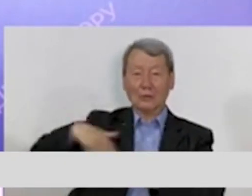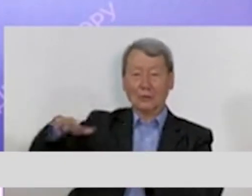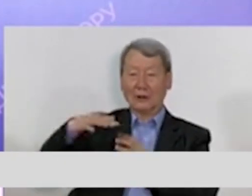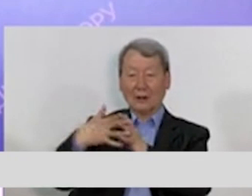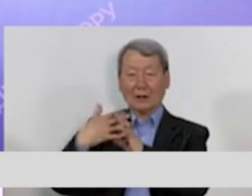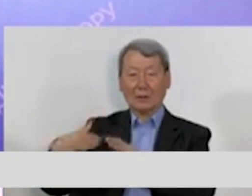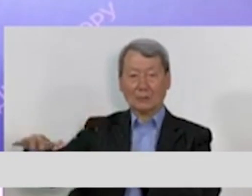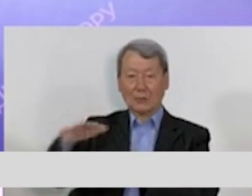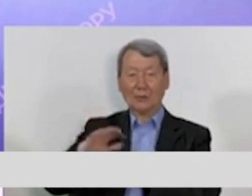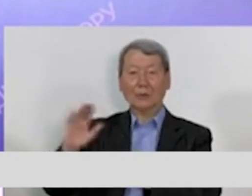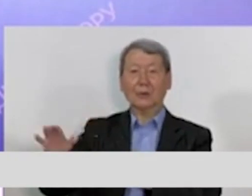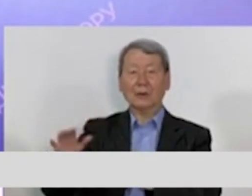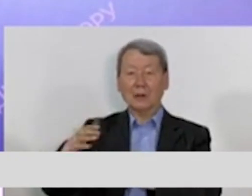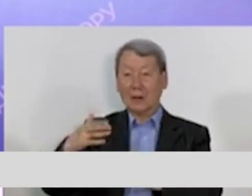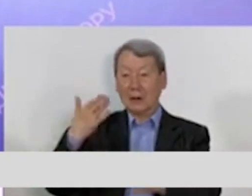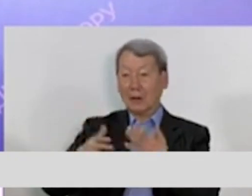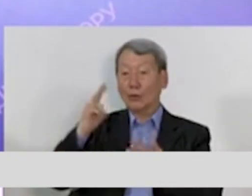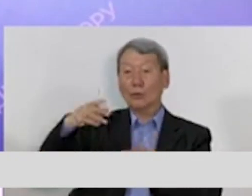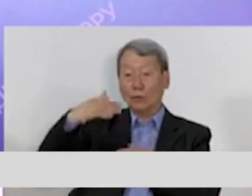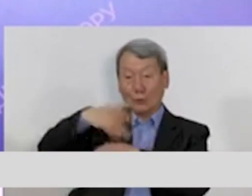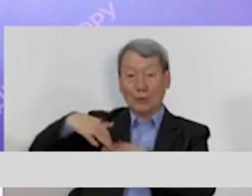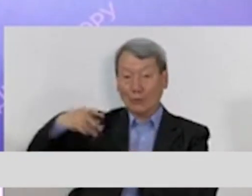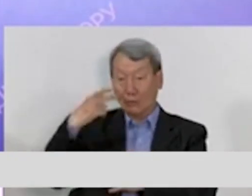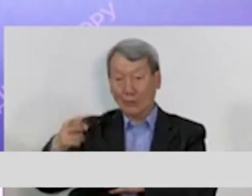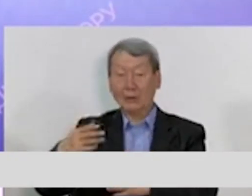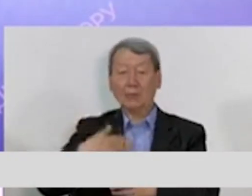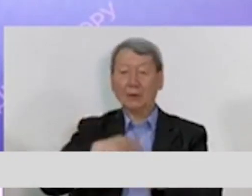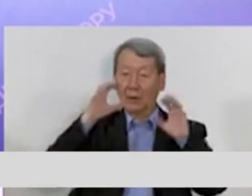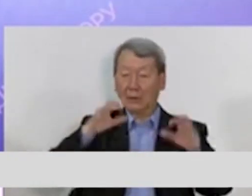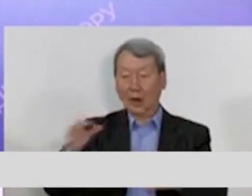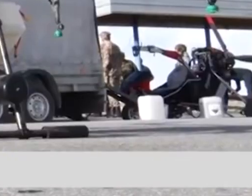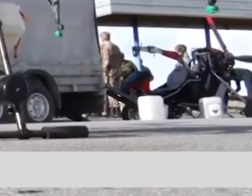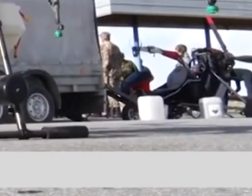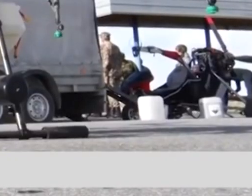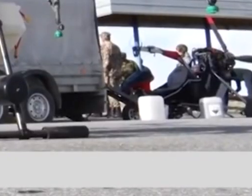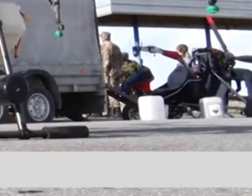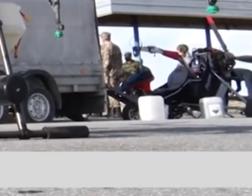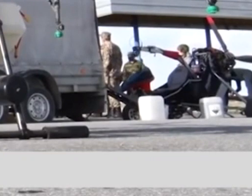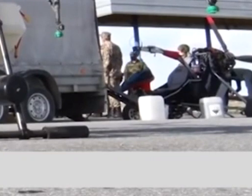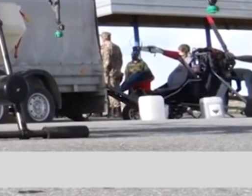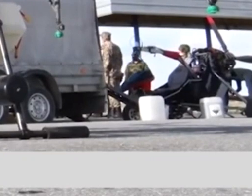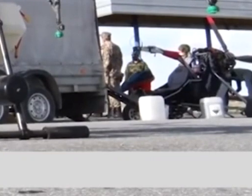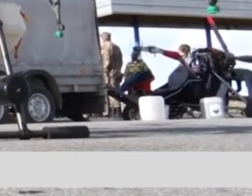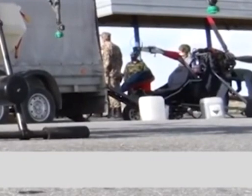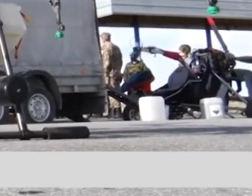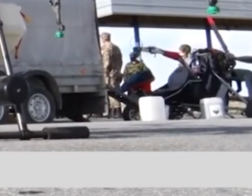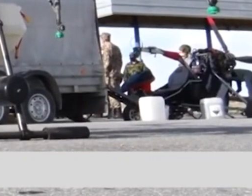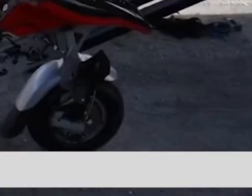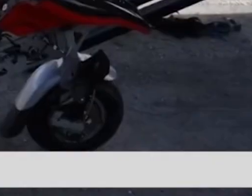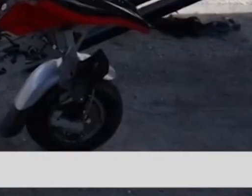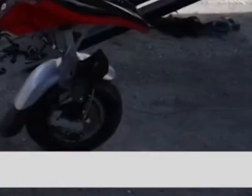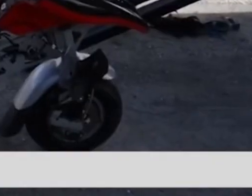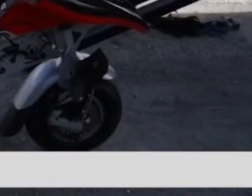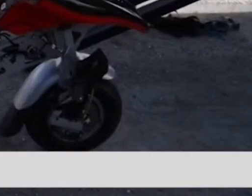көзөмөлдөн чыгып эмесе биздин мыйзамдар менен жооп беришет. Азыркы тапта Нарында коронавирустун андан ары